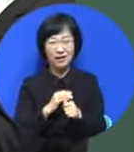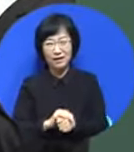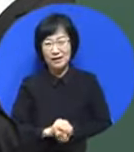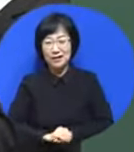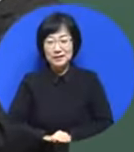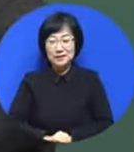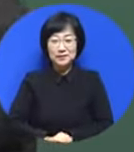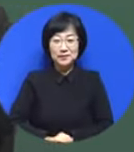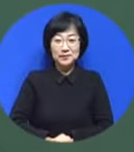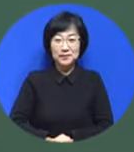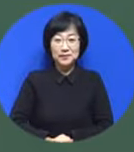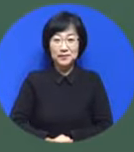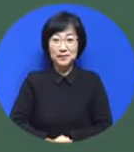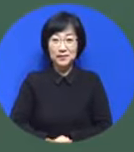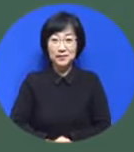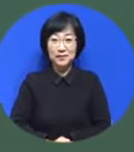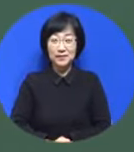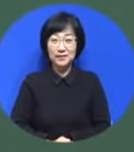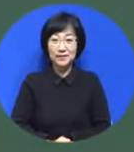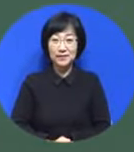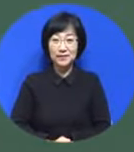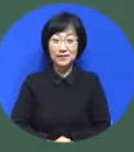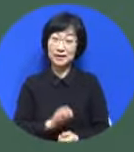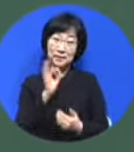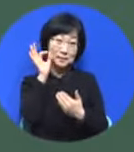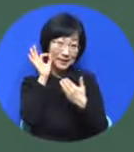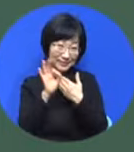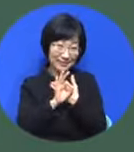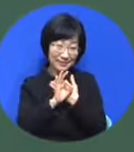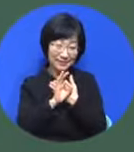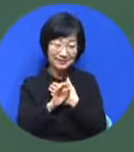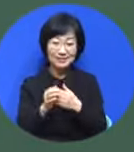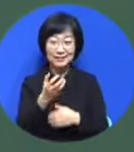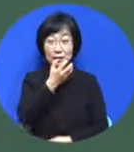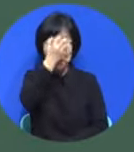요셉이 이 여자 말을 잘 들어줬더라면 어떻게 되겠어요?